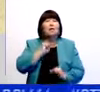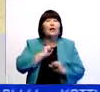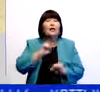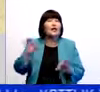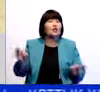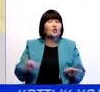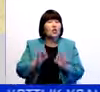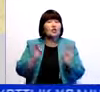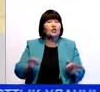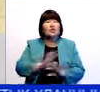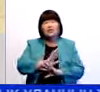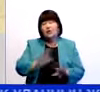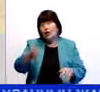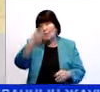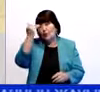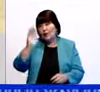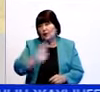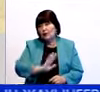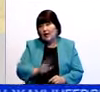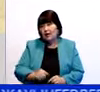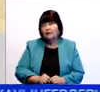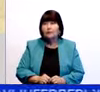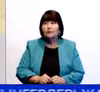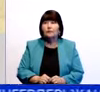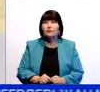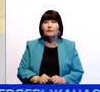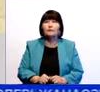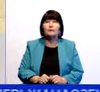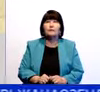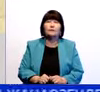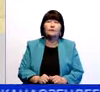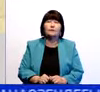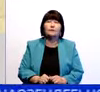ешқашан ұмытылмайды. Дәулет Сағи, Досхан Сәтбай, Қызылорда телеарнасы.